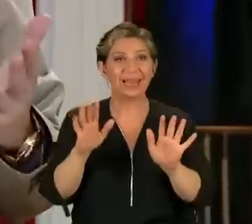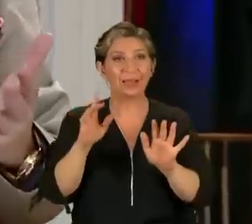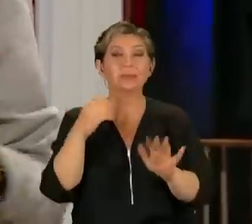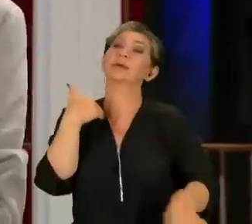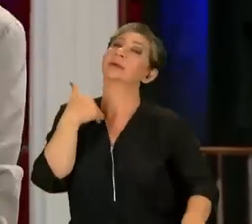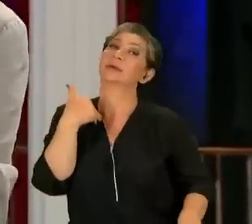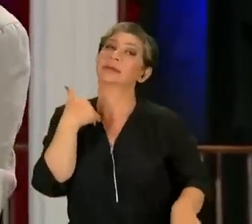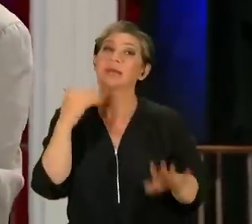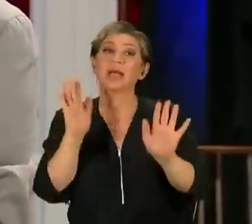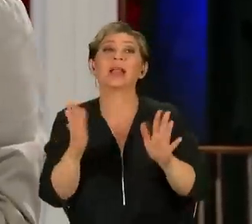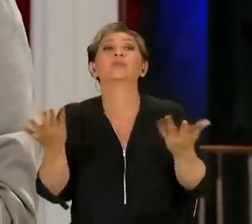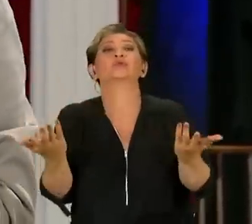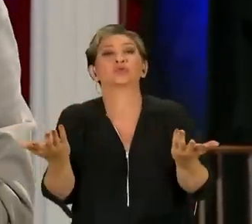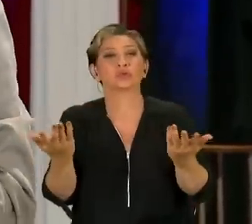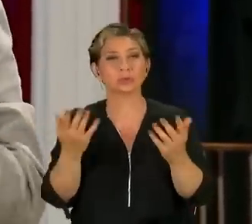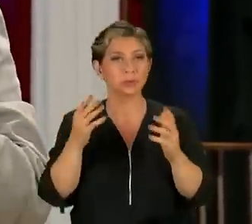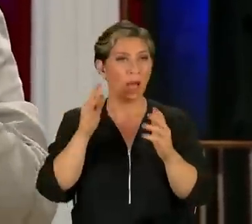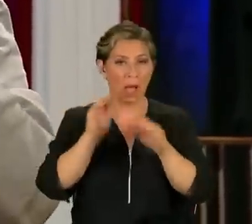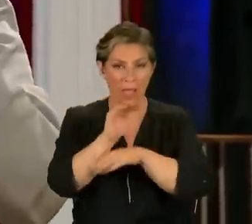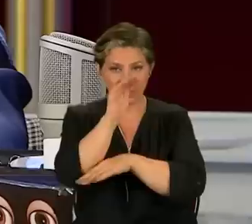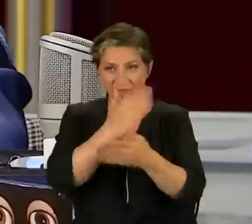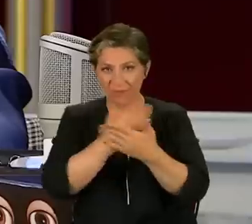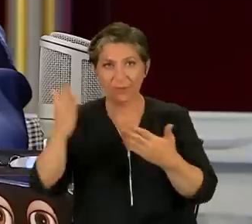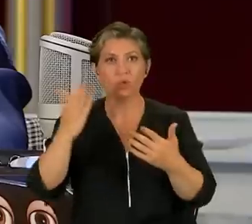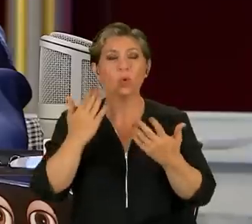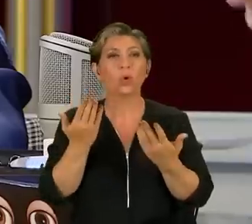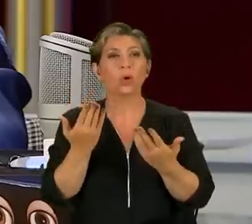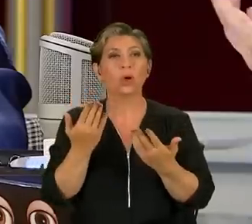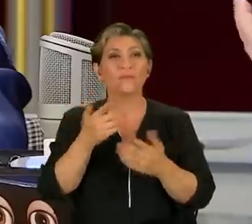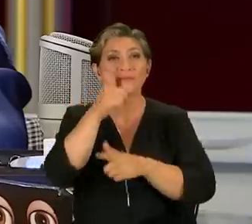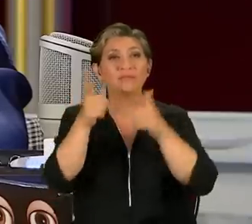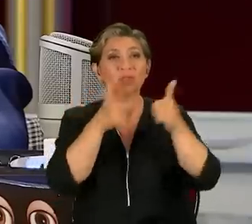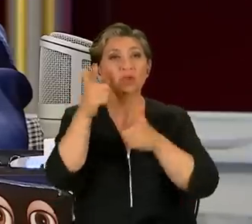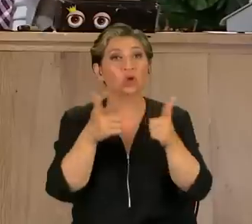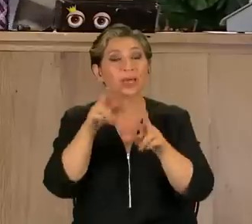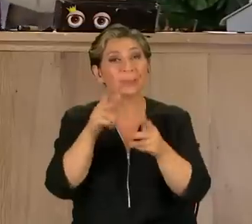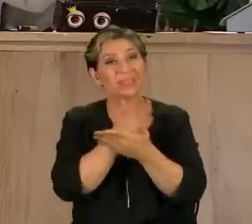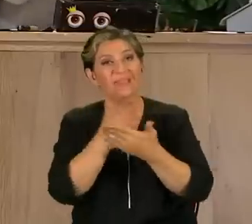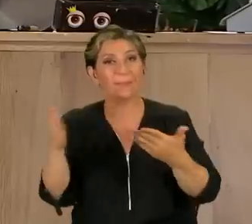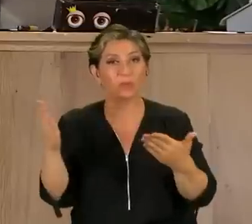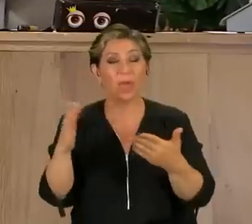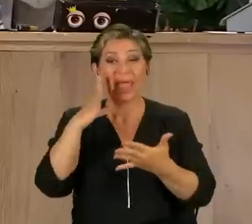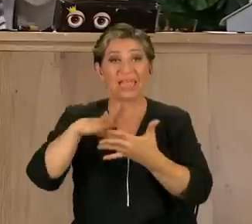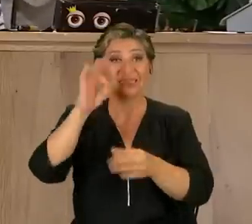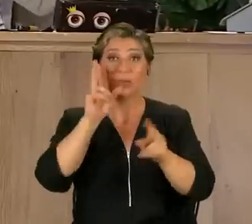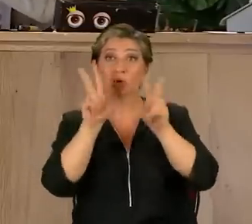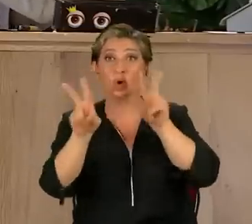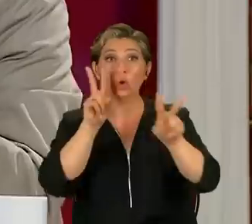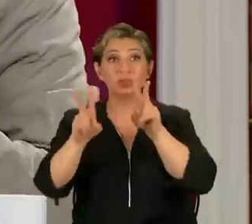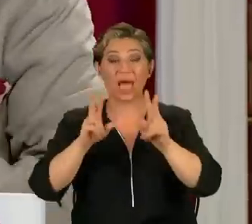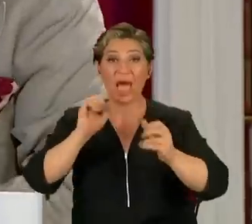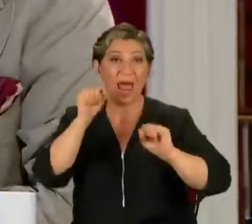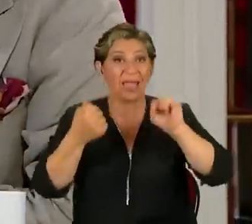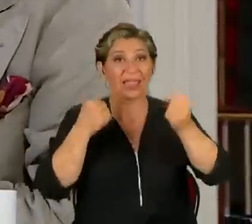olarak yaşamıyoruz. Yani hayat video olarak yaşıyoruz. İnsanları görüyoruz,